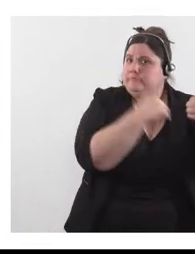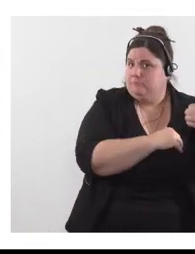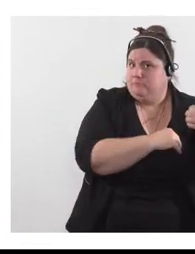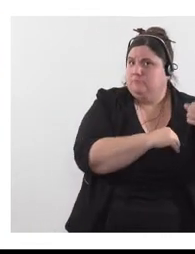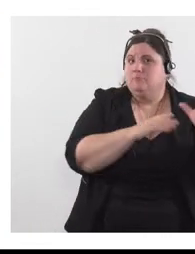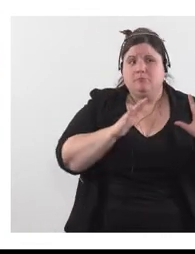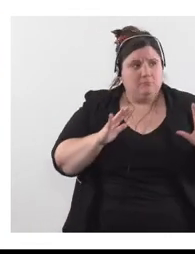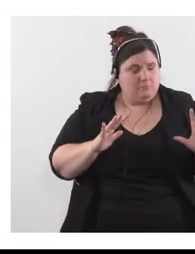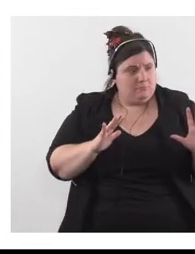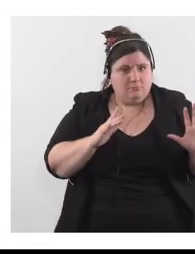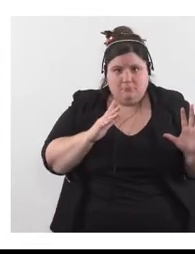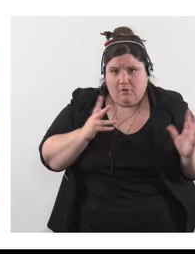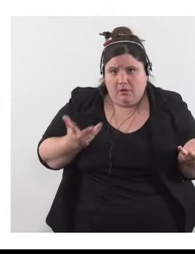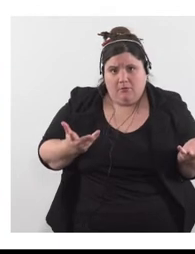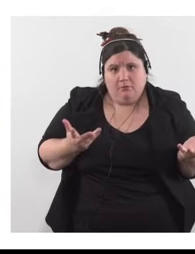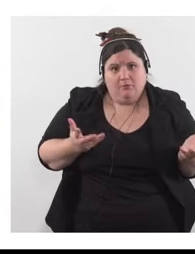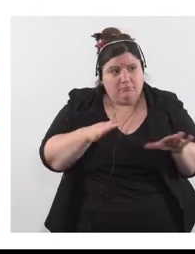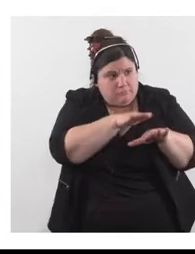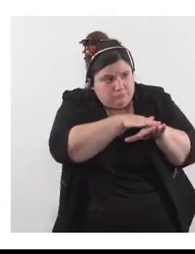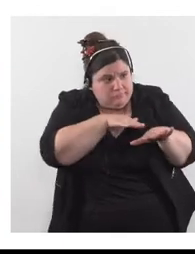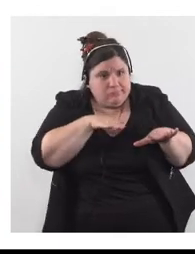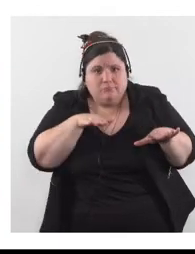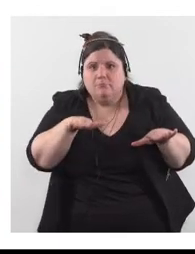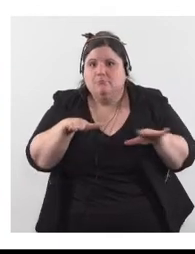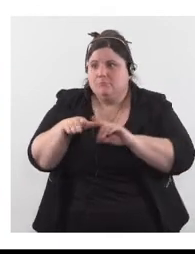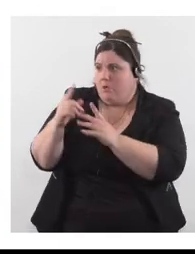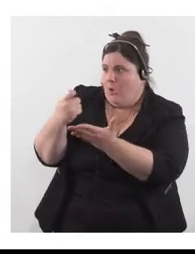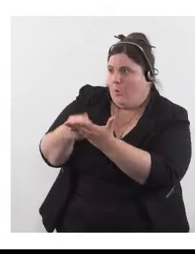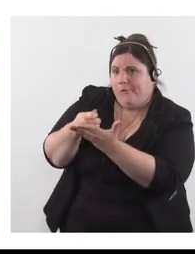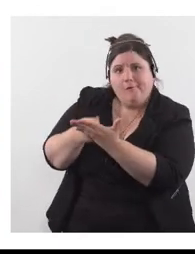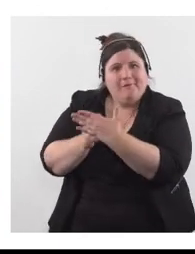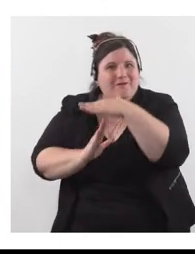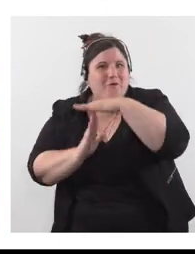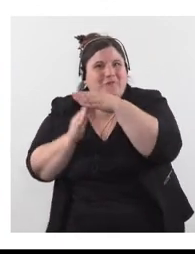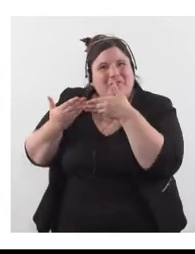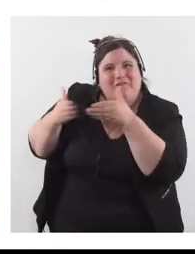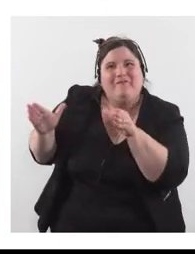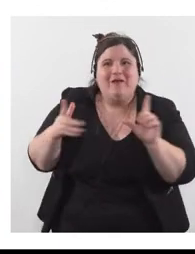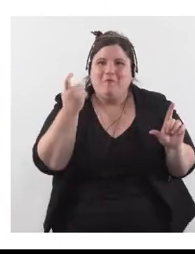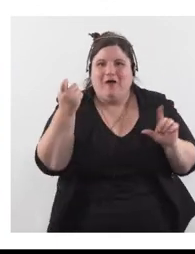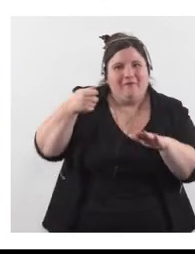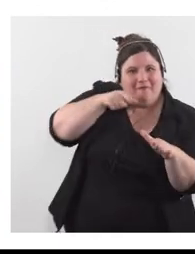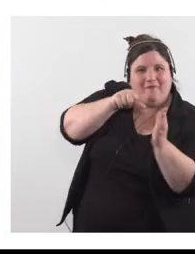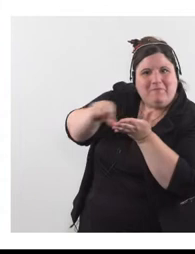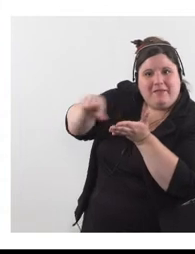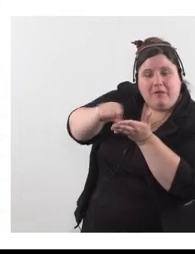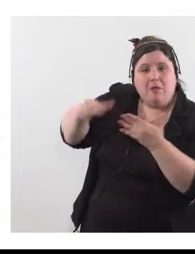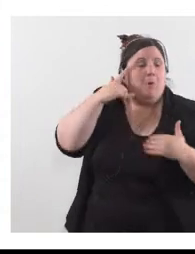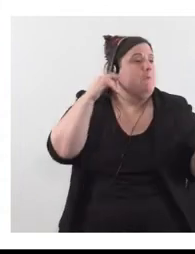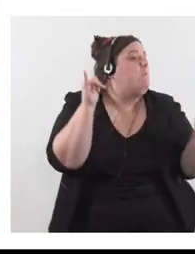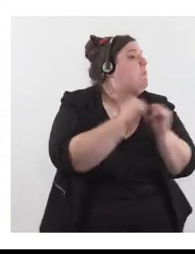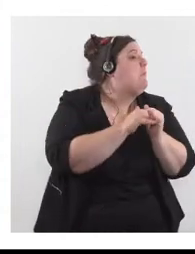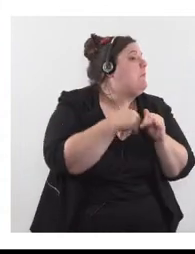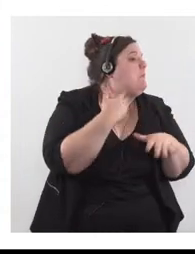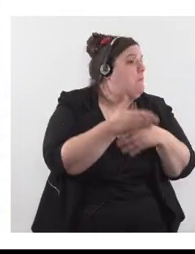Je n'étais pas conscient de l'importance d'avoir un compte en banque pour pouvoir être embauché. J'ai pensé que mon